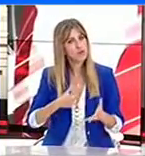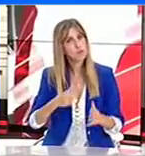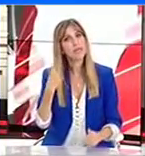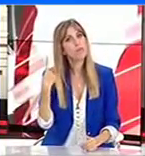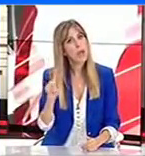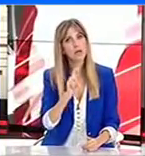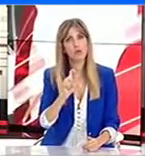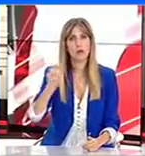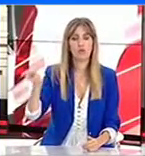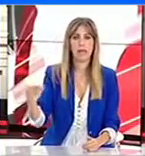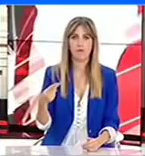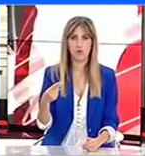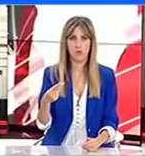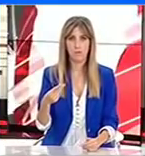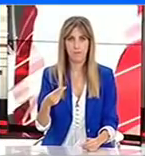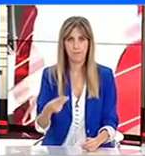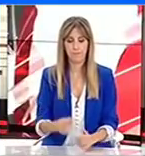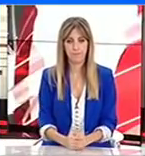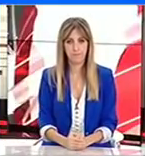Από εκεί και πέρα,